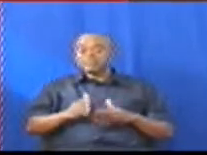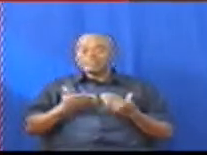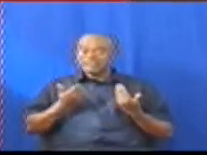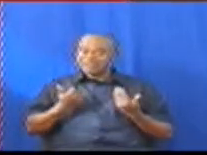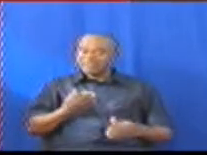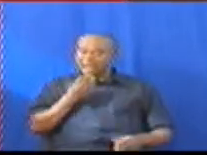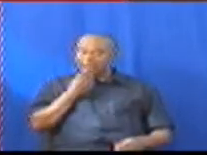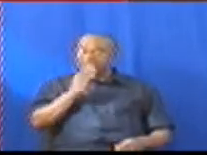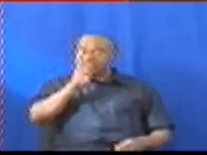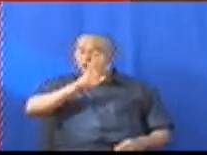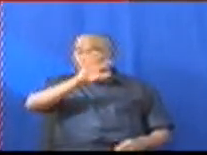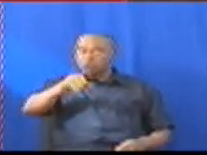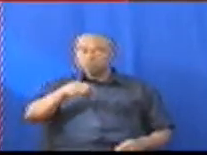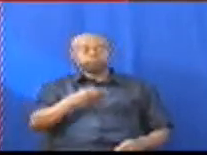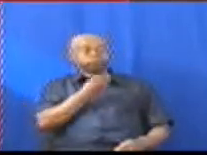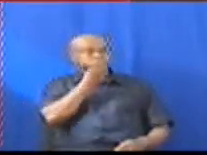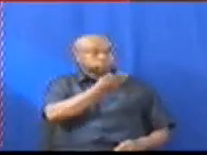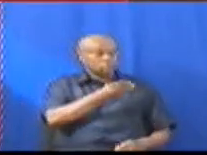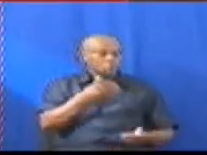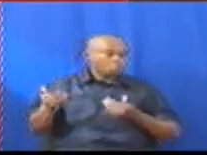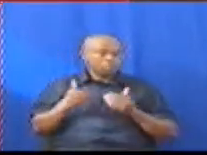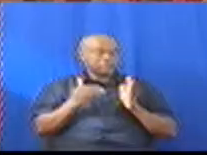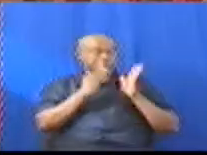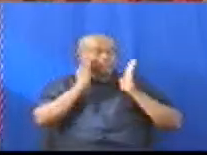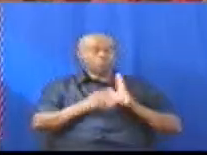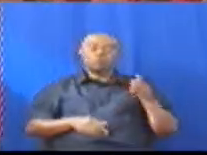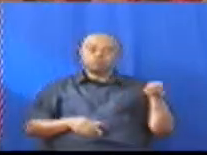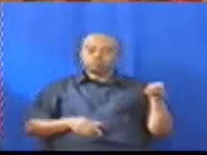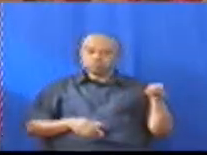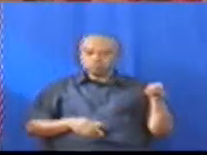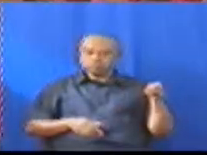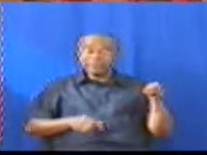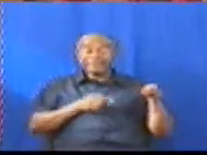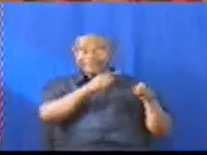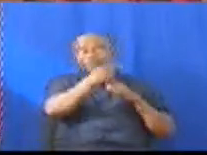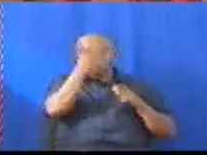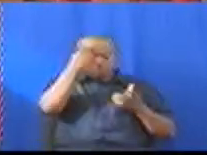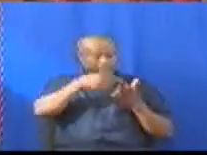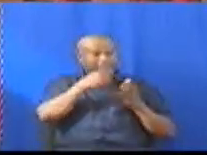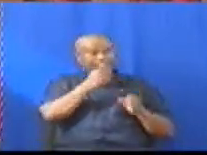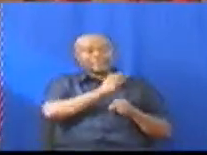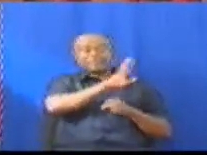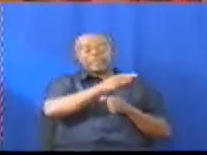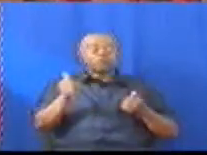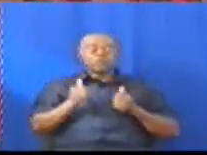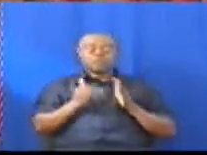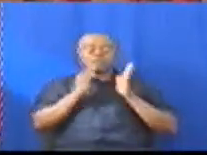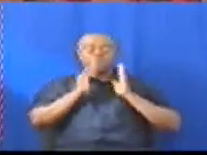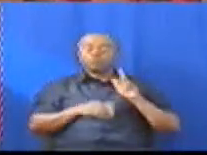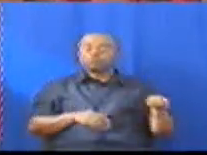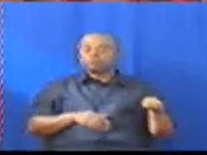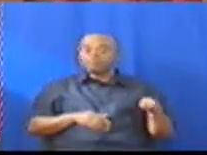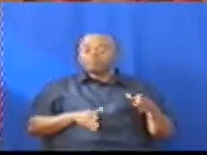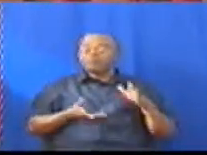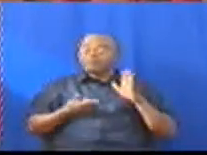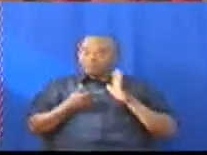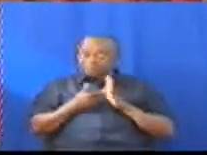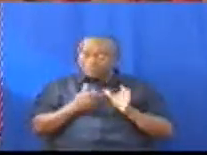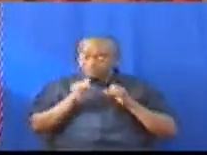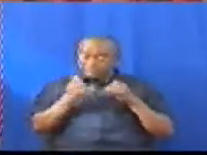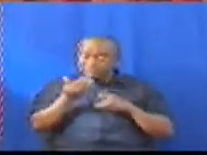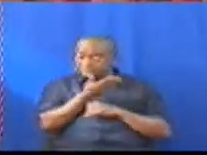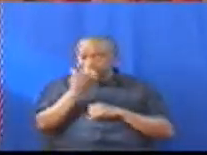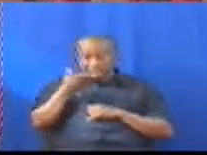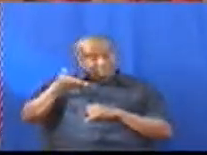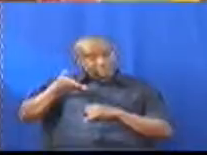yaelekezwe kwa mwanasheria mkuu. Kwanza ni wajibu wake na ni kazi yake mwanasheria mkuu hata taasisi nyingine za serikali, mashtaka yote